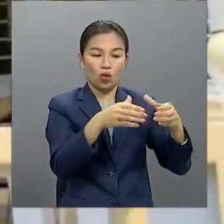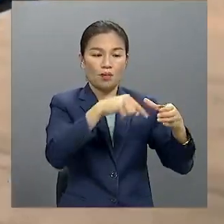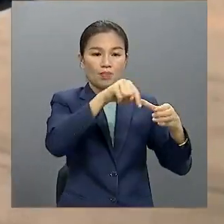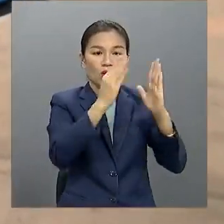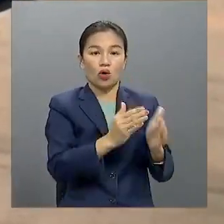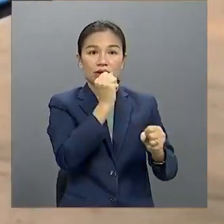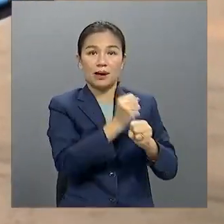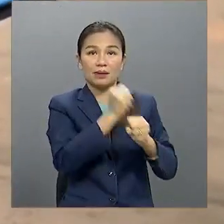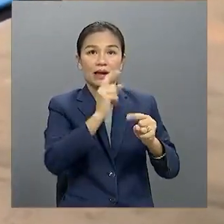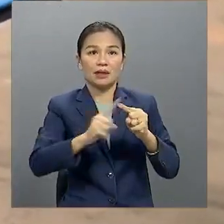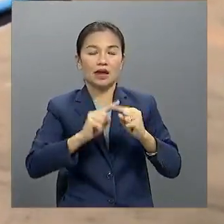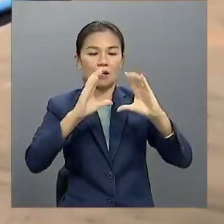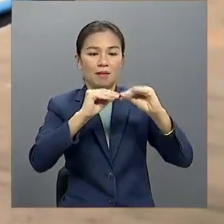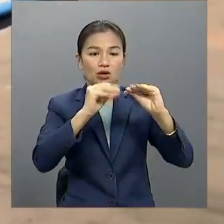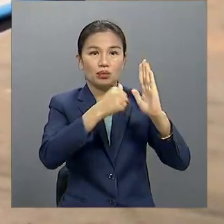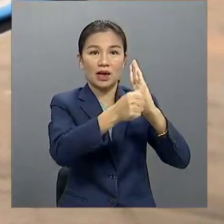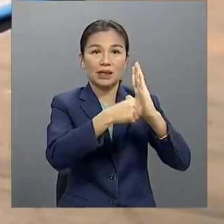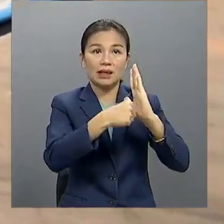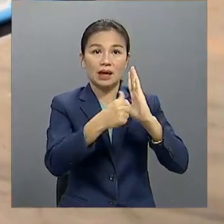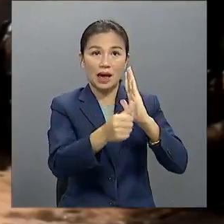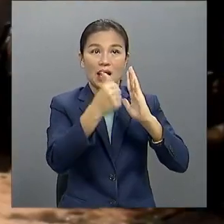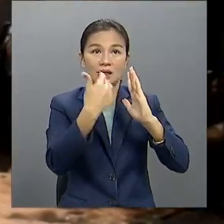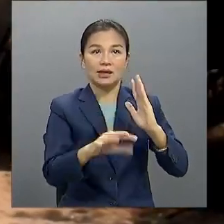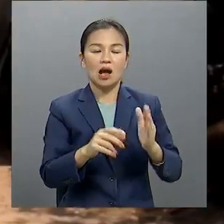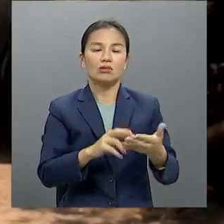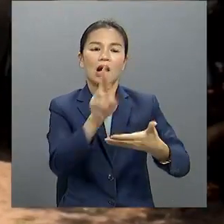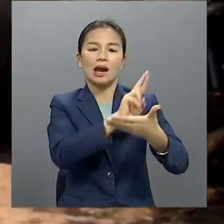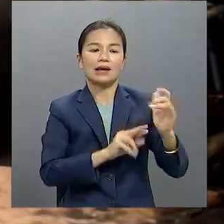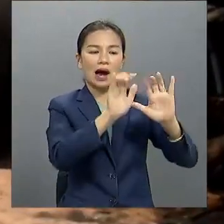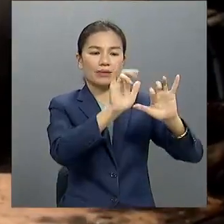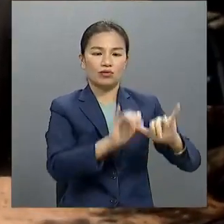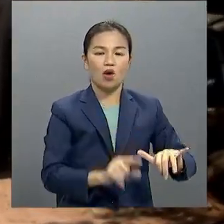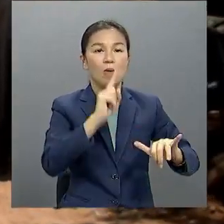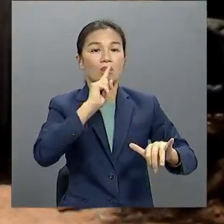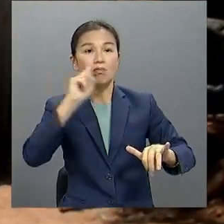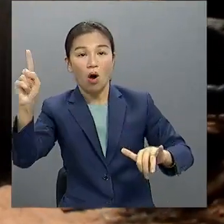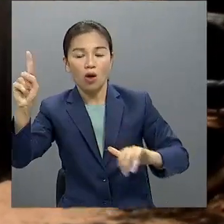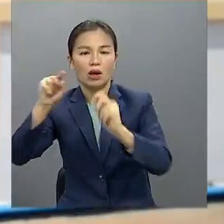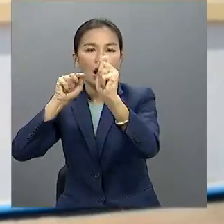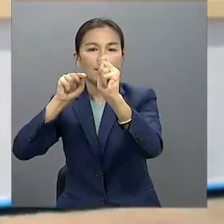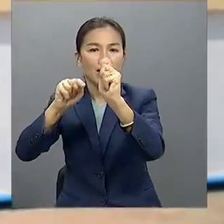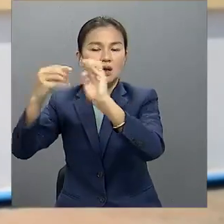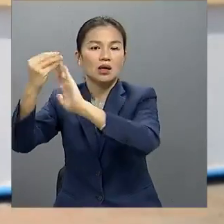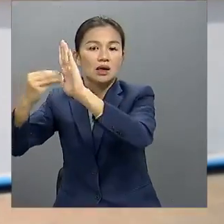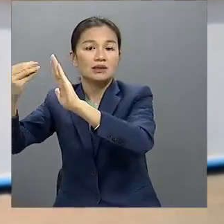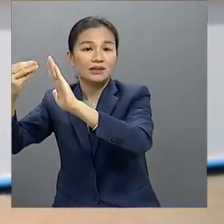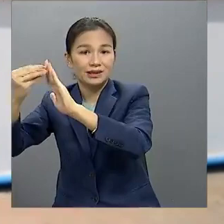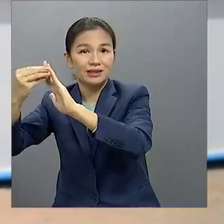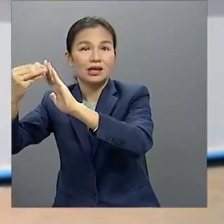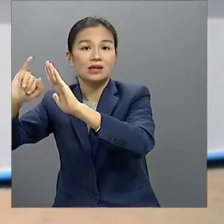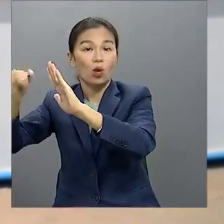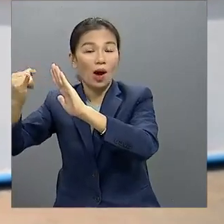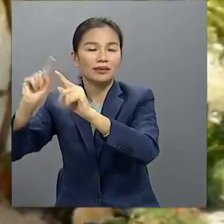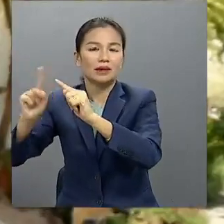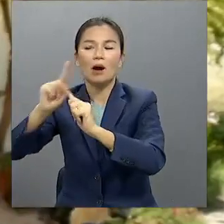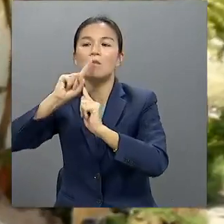ชุมหาทางแก้ไขกันนะคะแล้วก็จะทำรายงานไปถึงจังหวัดทางอำเภอให้ได้รับทราบกันแต่ว่าตอนนี้ยังไม่ได้ทราบผลนะคะว่าเป็น